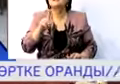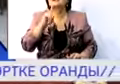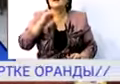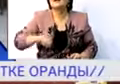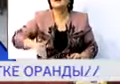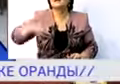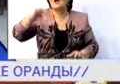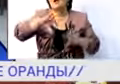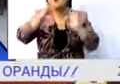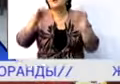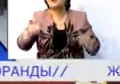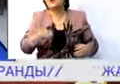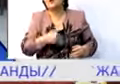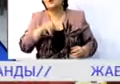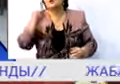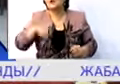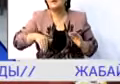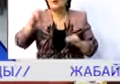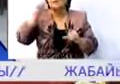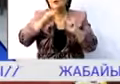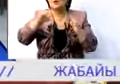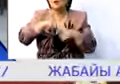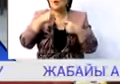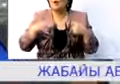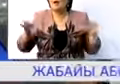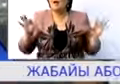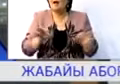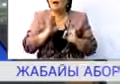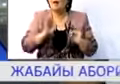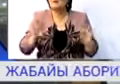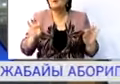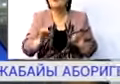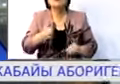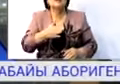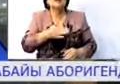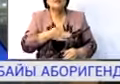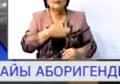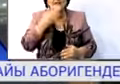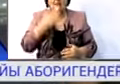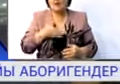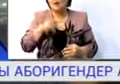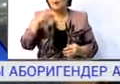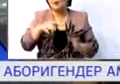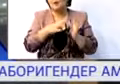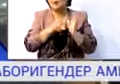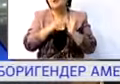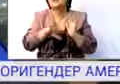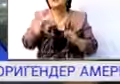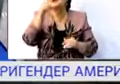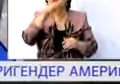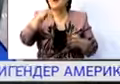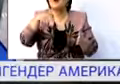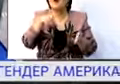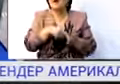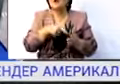жастайынан өнерге құштар болып өсті. Мектеп оқып жүргенде ақ түрлі аспапта ойнап музыканы жанына серік етті. 1975 жылы